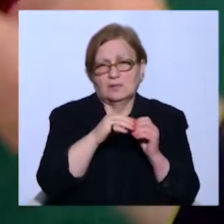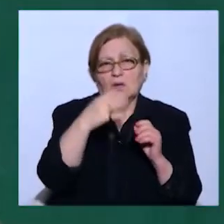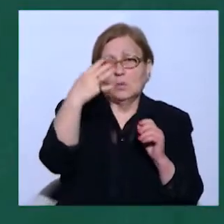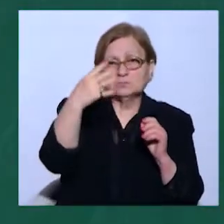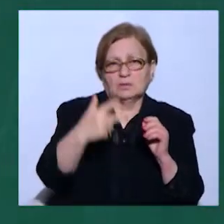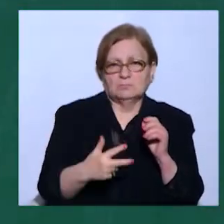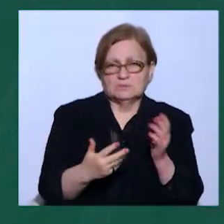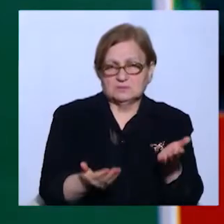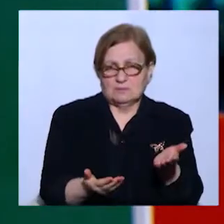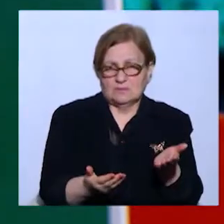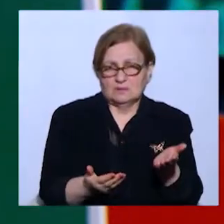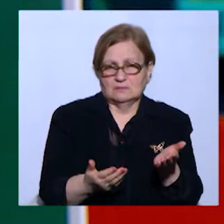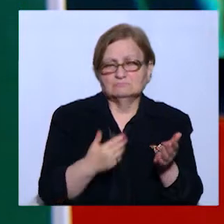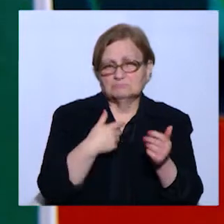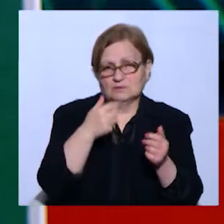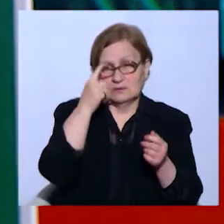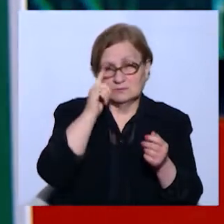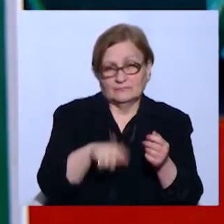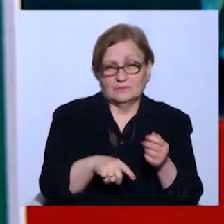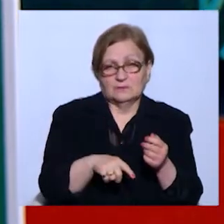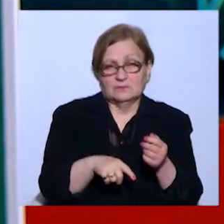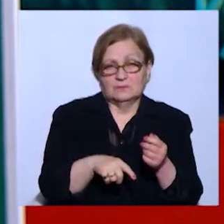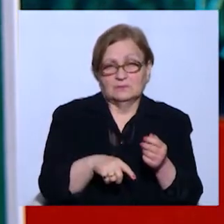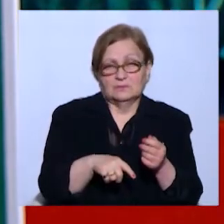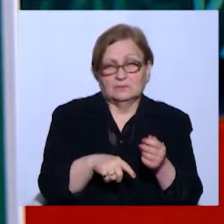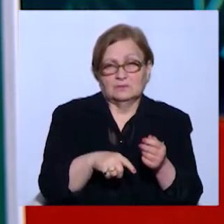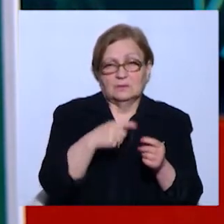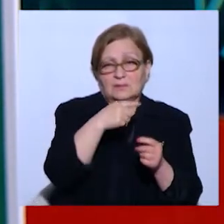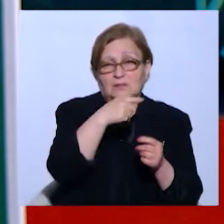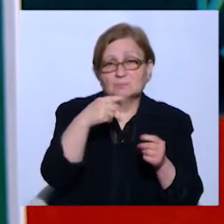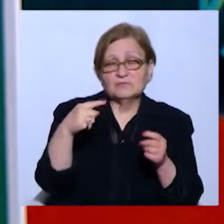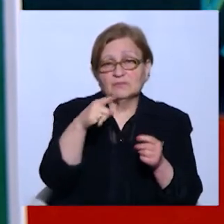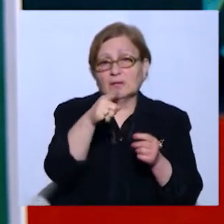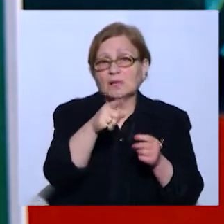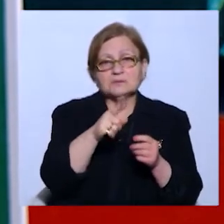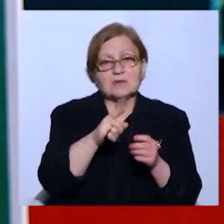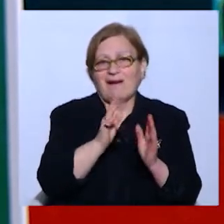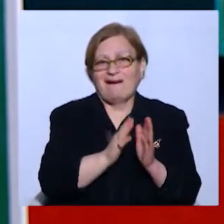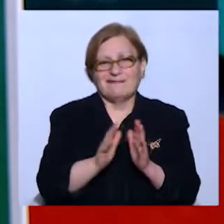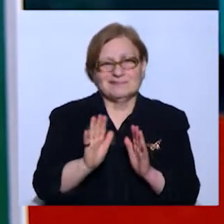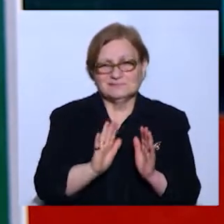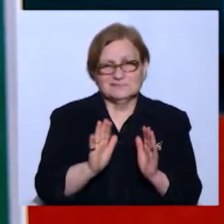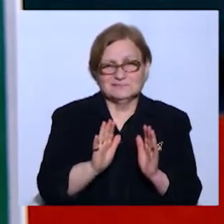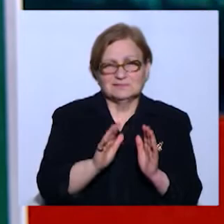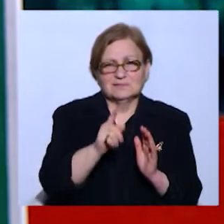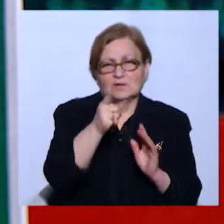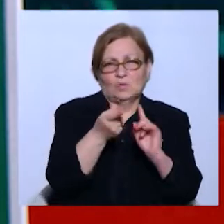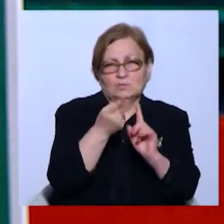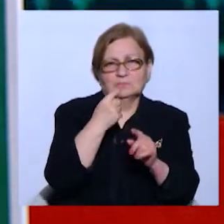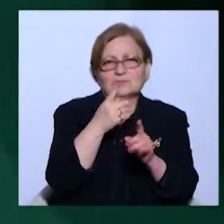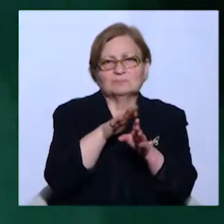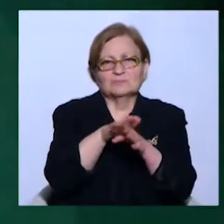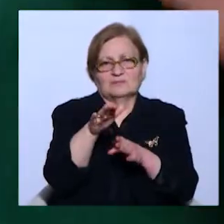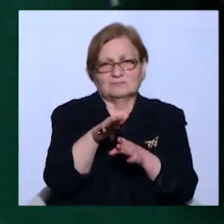4-3. ესე ძალიან კარგად ვიცი. წილადი მივიღე არაწესიერი, არაწესიერი წილადი და გამოვყოთ მთელი და